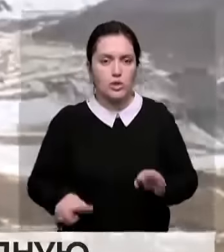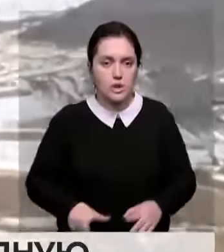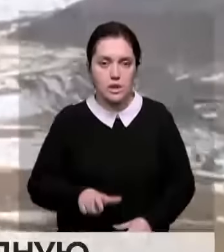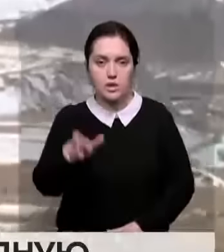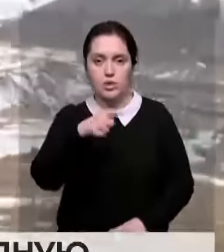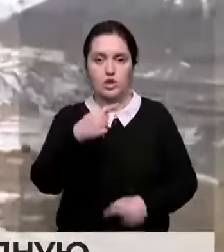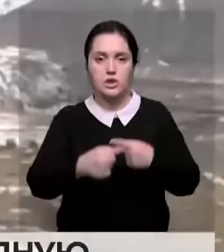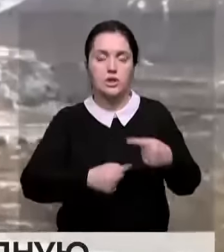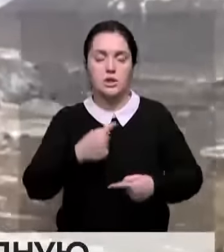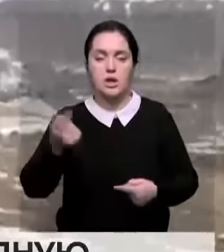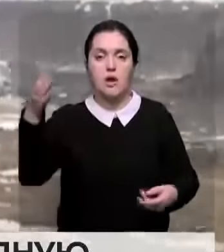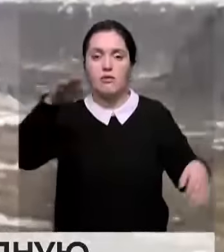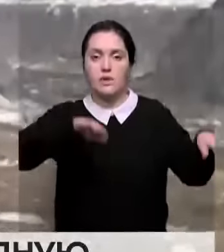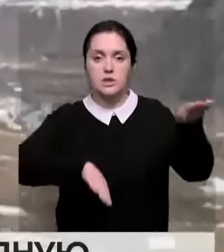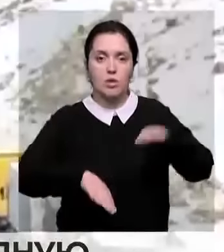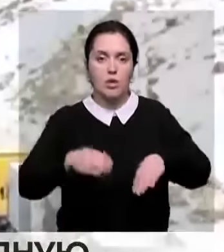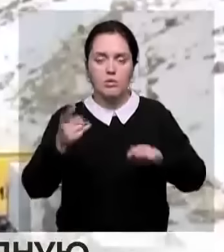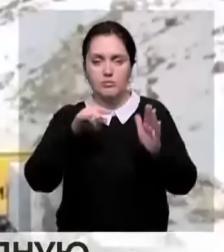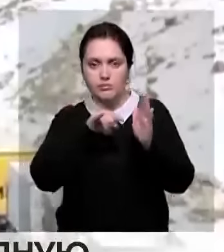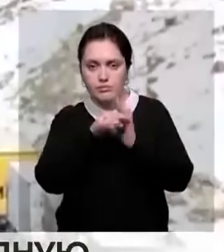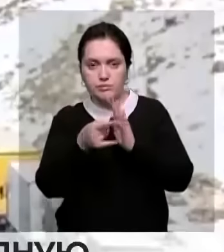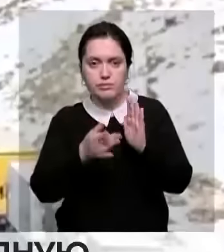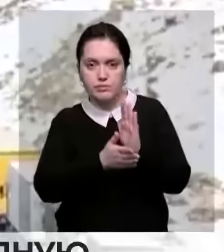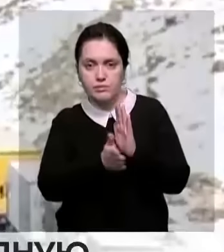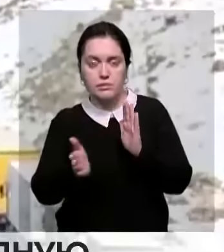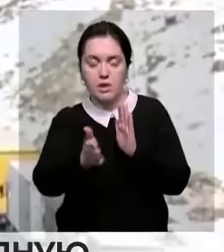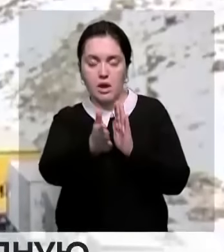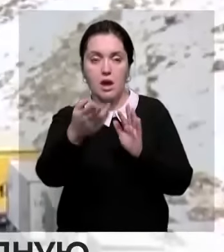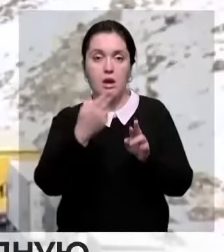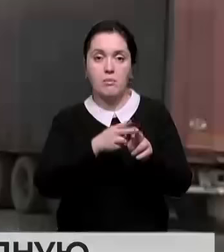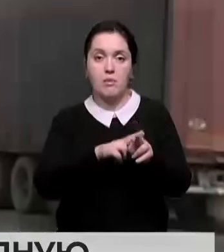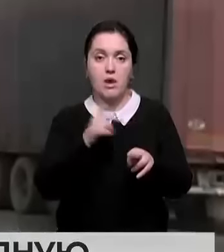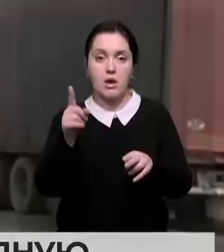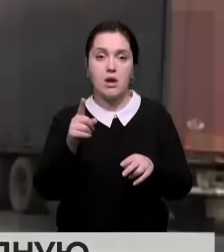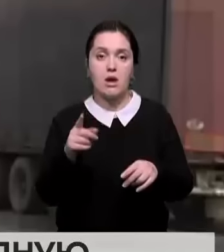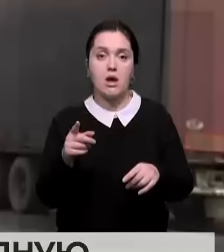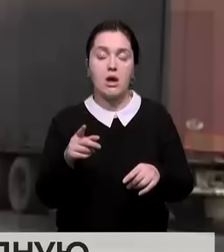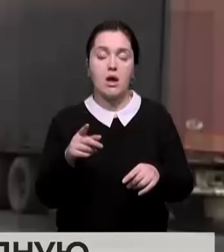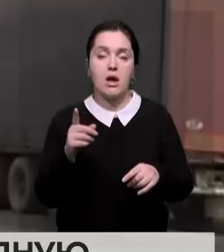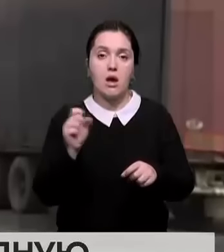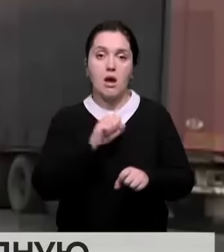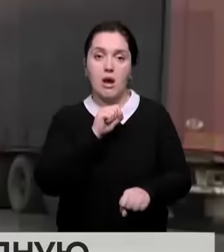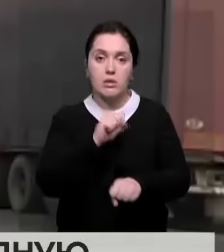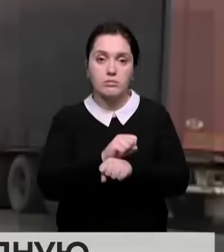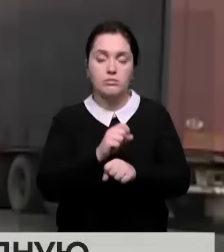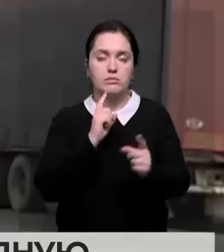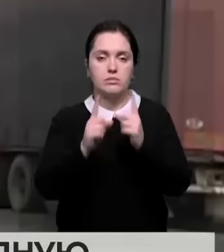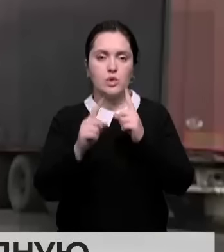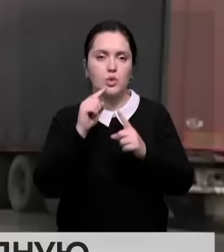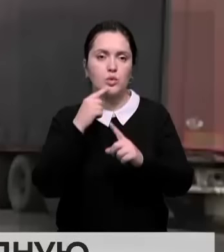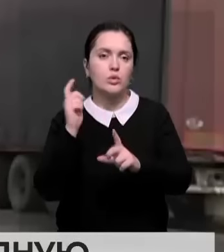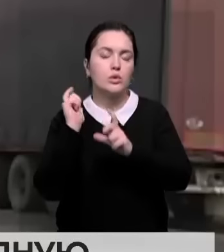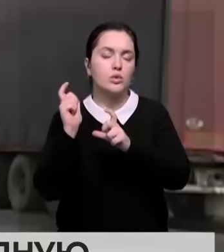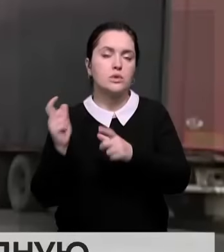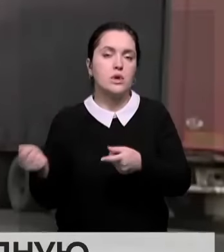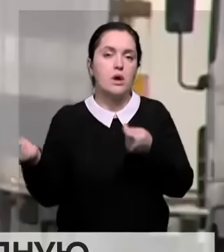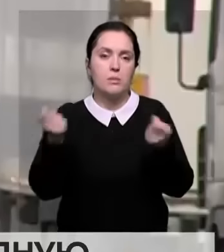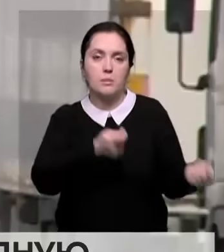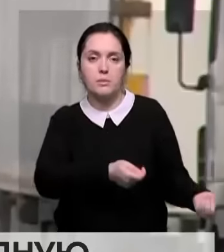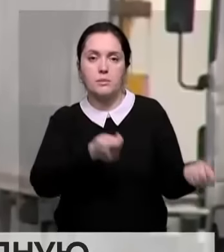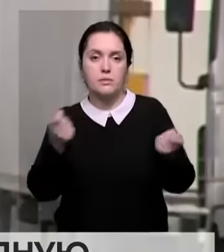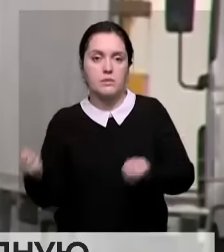через высокогорные перевалы и ущелья. Остановка проезда серьезно влияет на движение пассажирского и грузового транспорта, так как